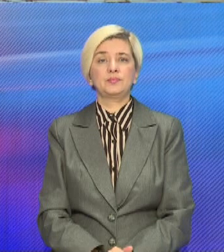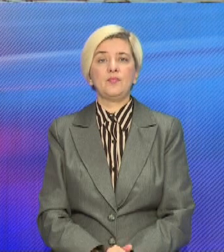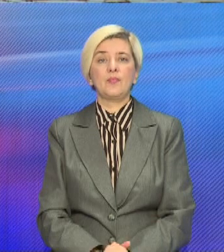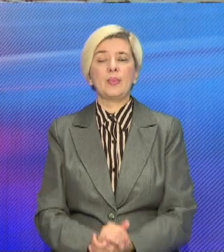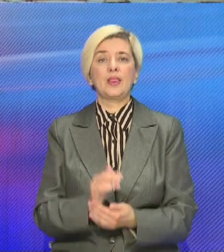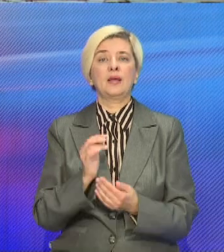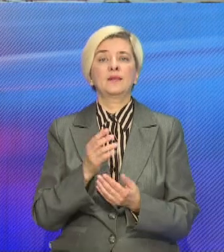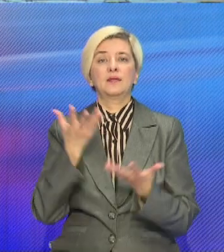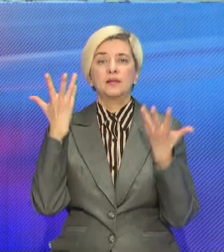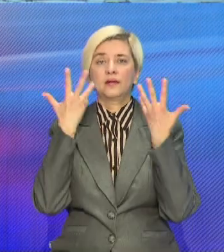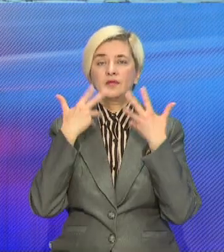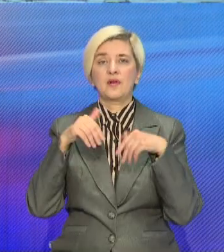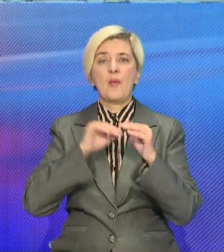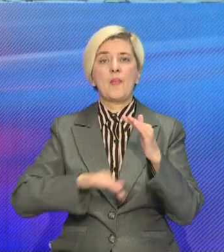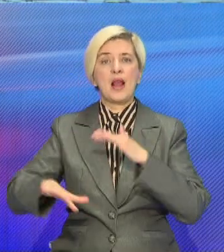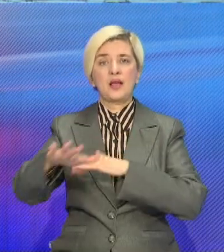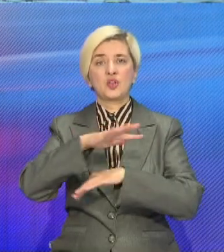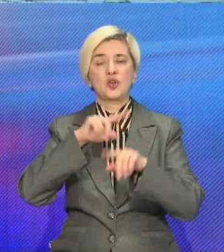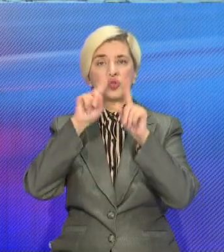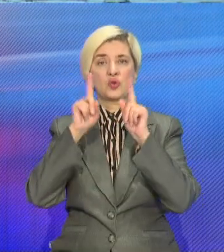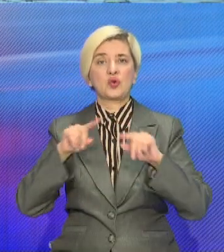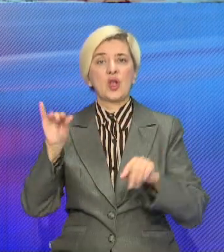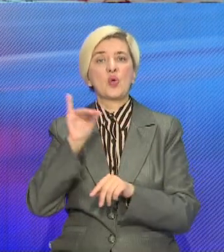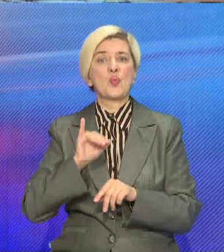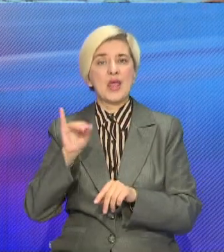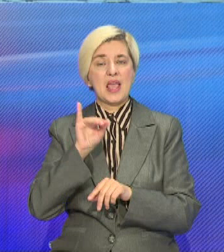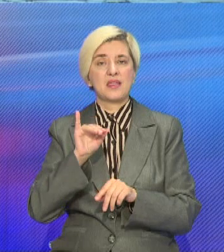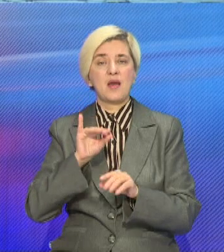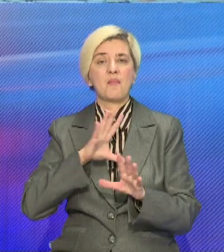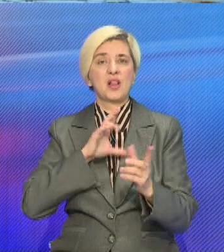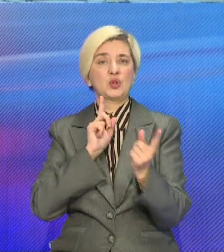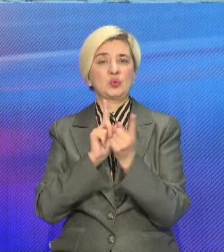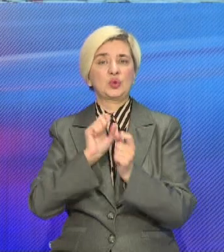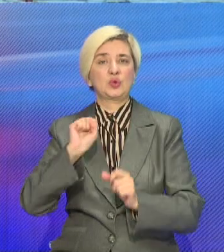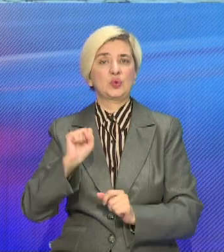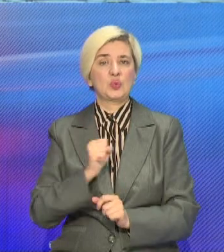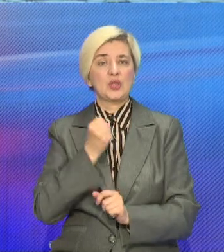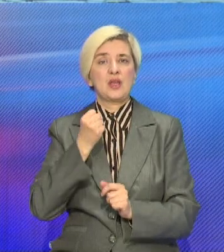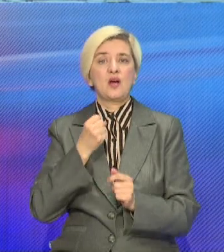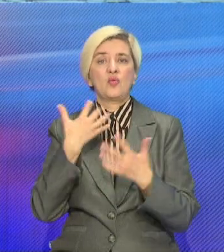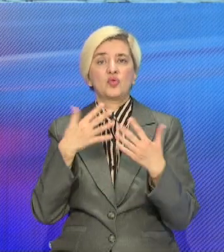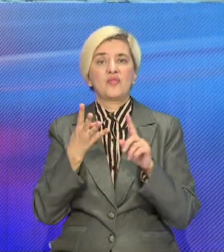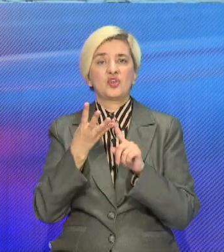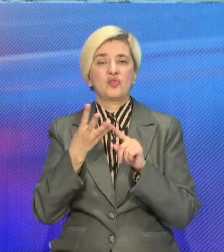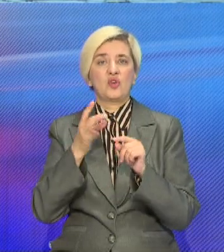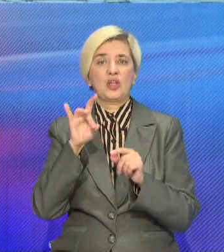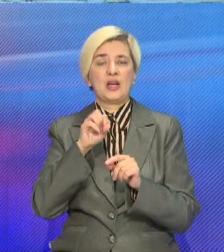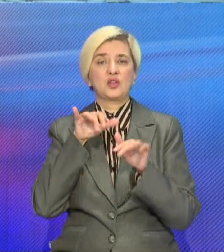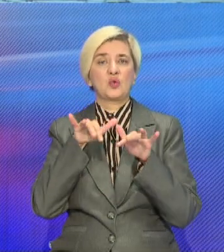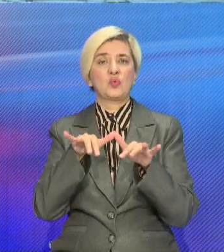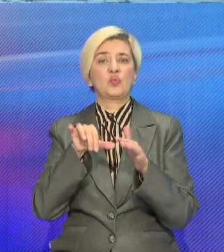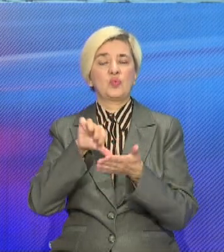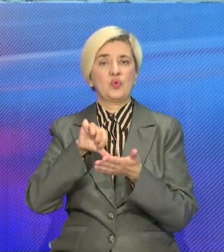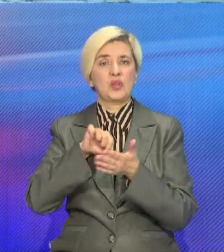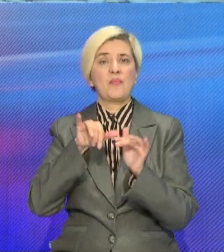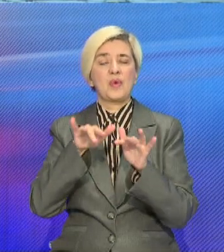На живописній пляцовці зорки юбілейної пройшла зустріча сяброў. Об'єднавшися уже у четвертий раз, удільники мероприємства,